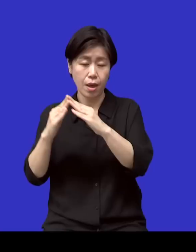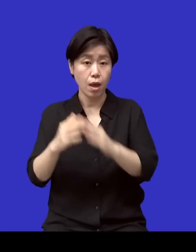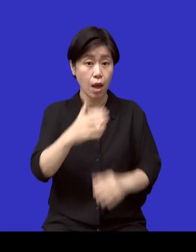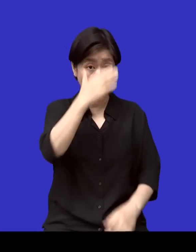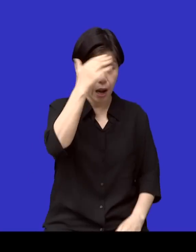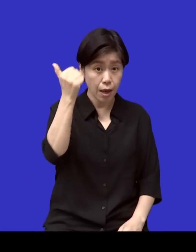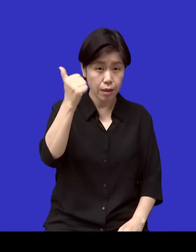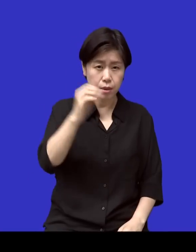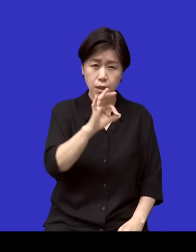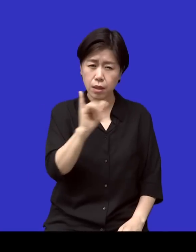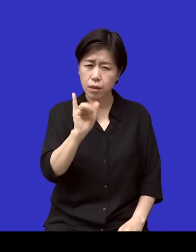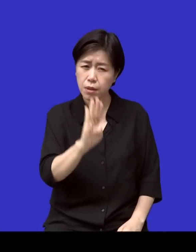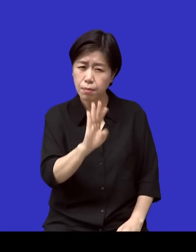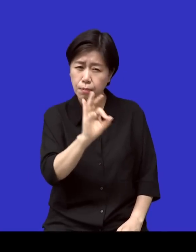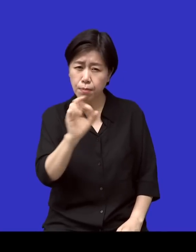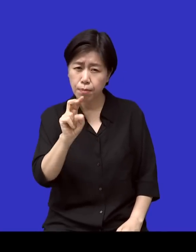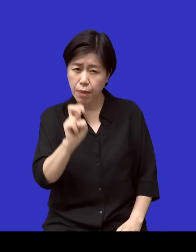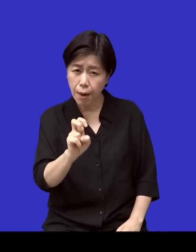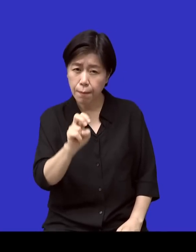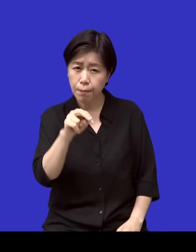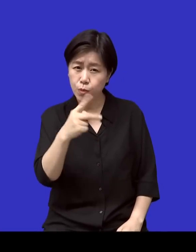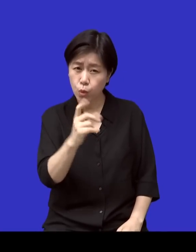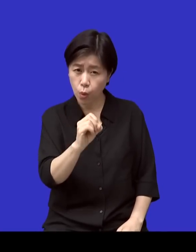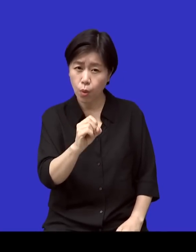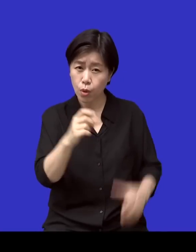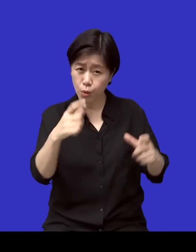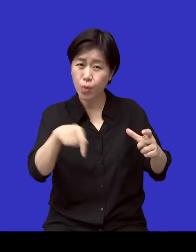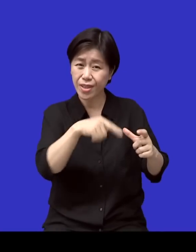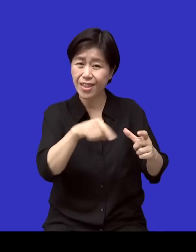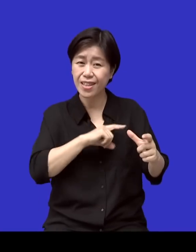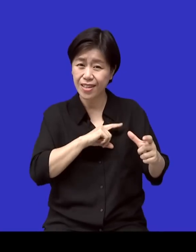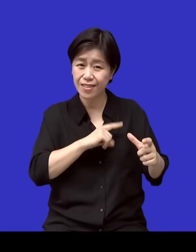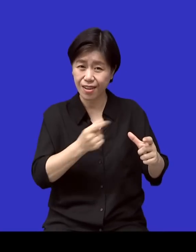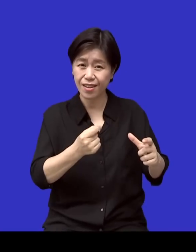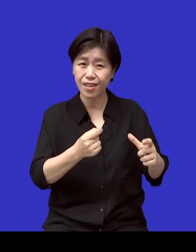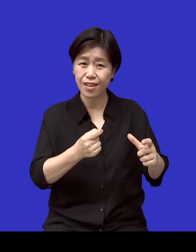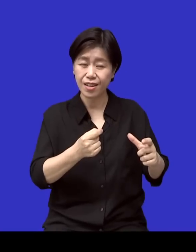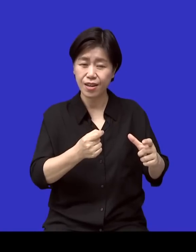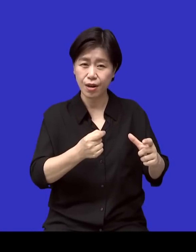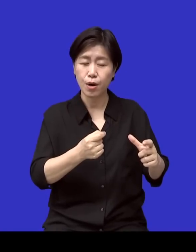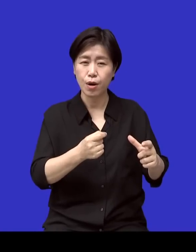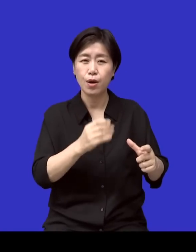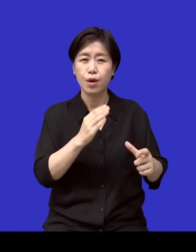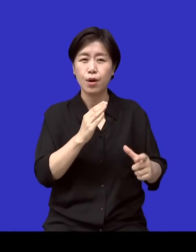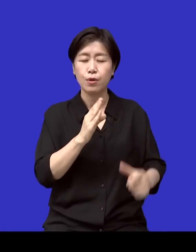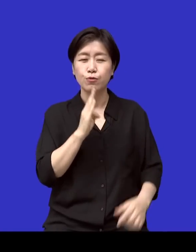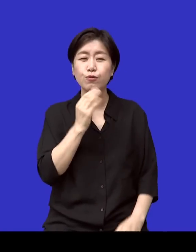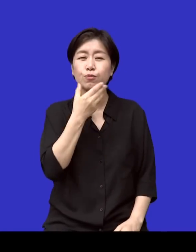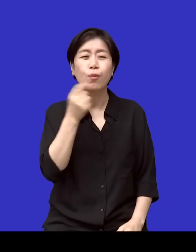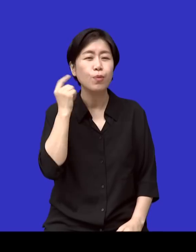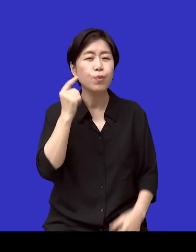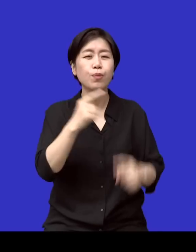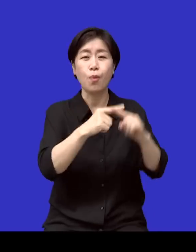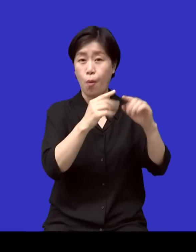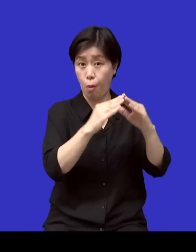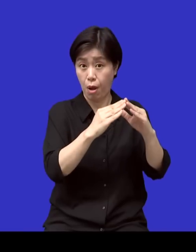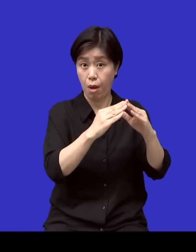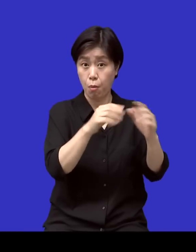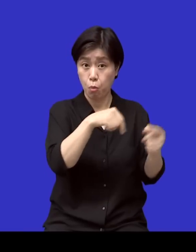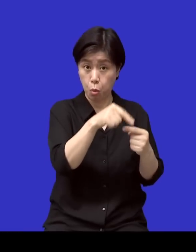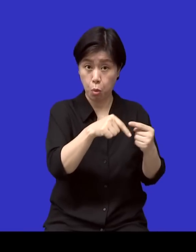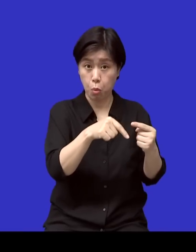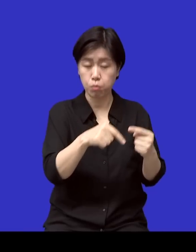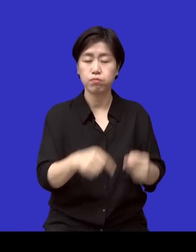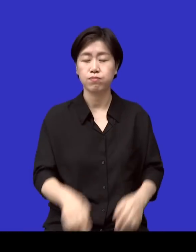이밤동 순복음교회. 이밤동? 네, 좀 어렵죠. 동 이름이 이밤동. 동네 네, 동네 이름이 이름. 이밤동이에요. 이밤동 네. 순복음교회 네. 하고 계시는데 우리